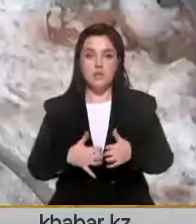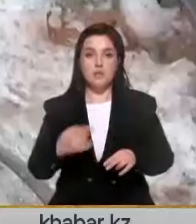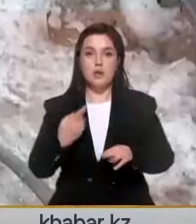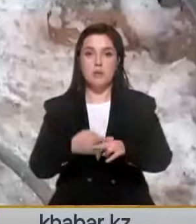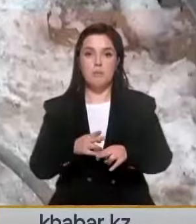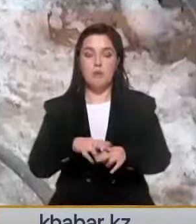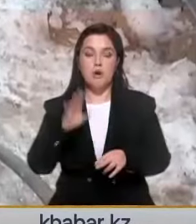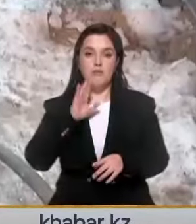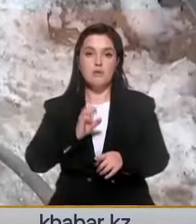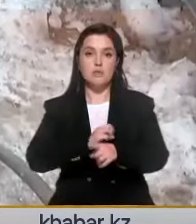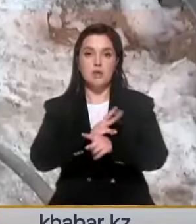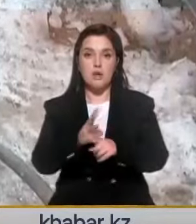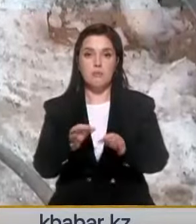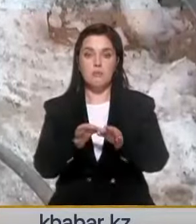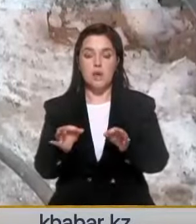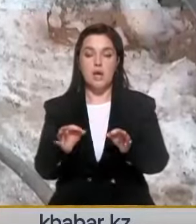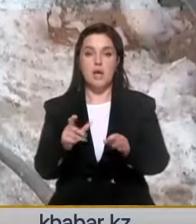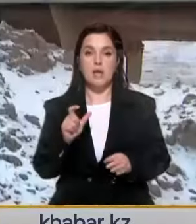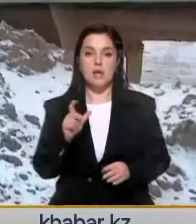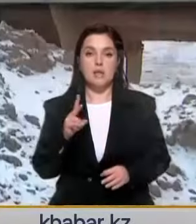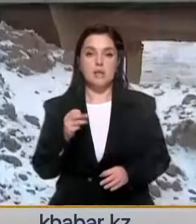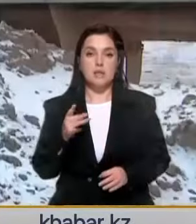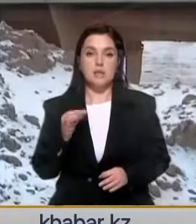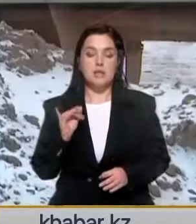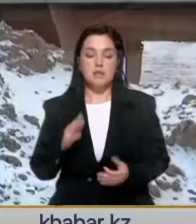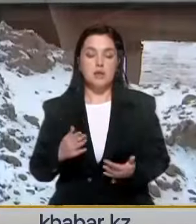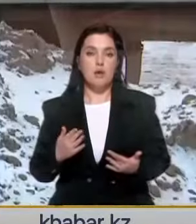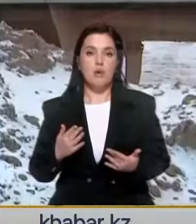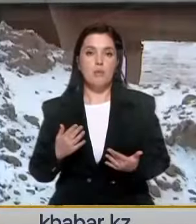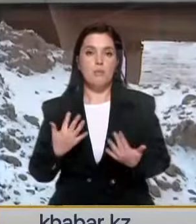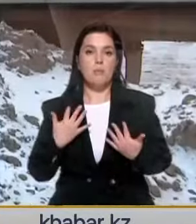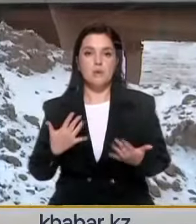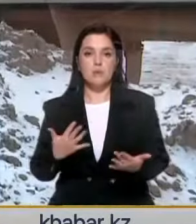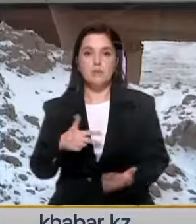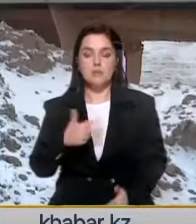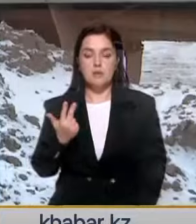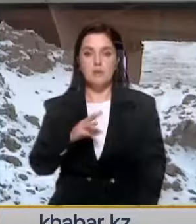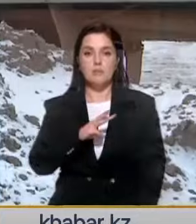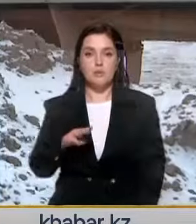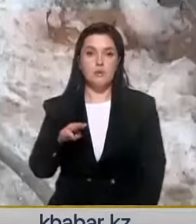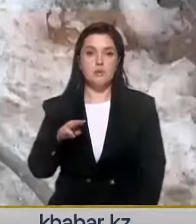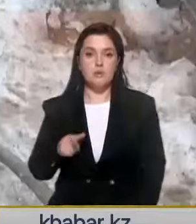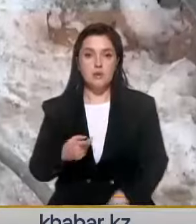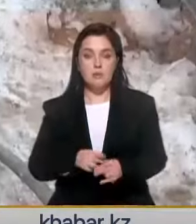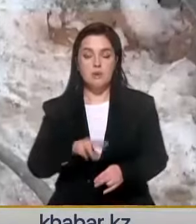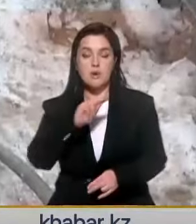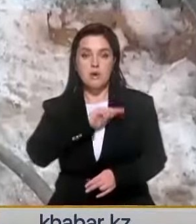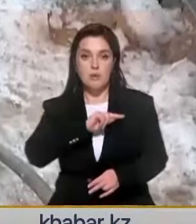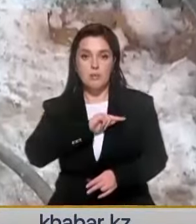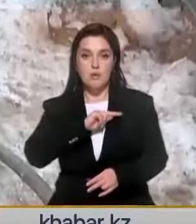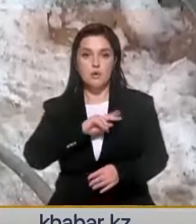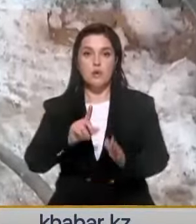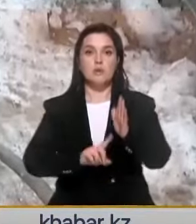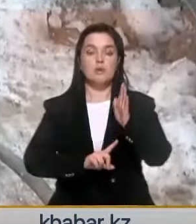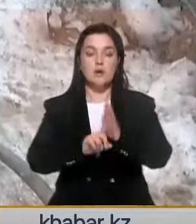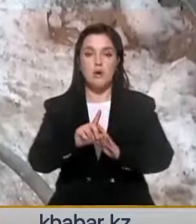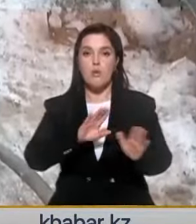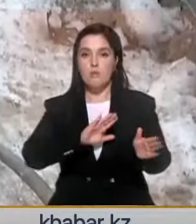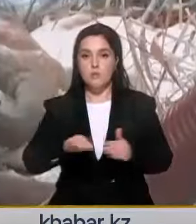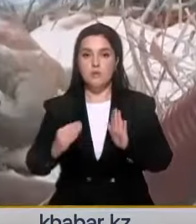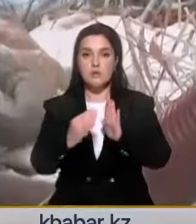водоснабжения в микрорайоне Энергетик понадобится около 33 млн тенге соответствующие работы коммунальное предприятие начнёт после